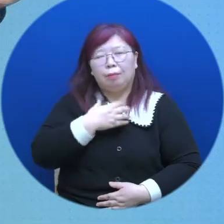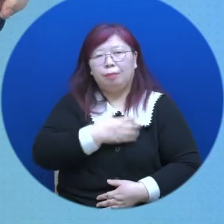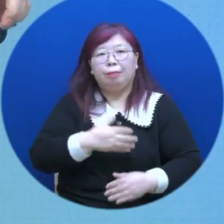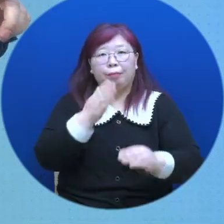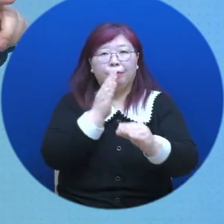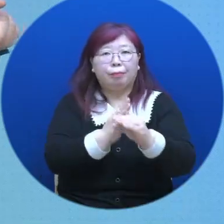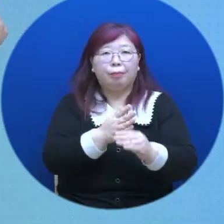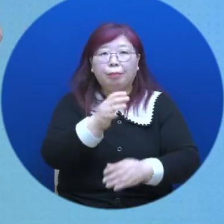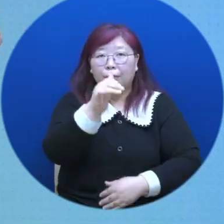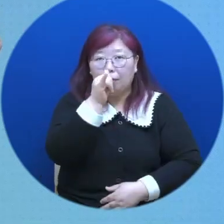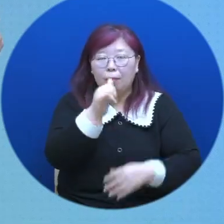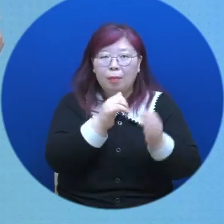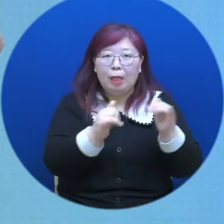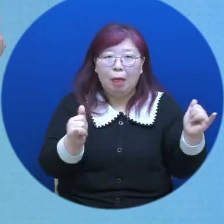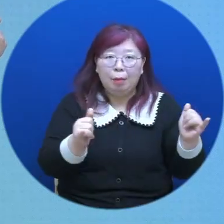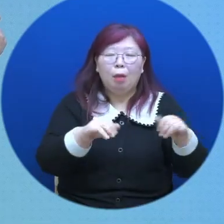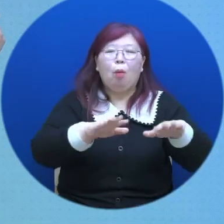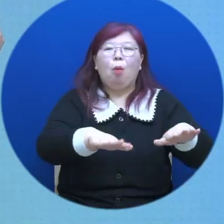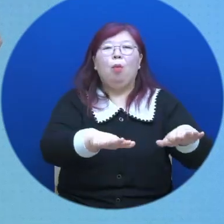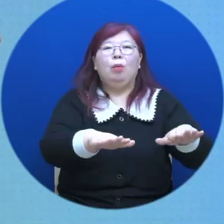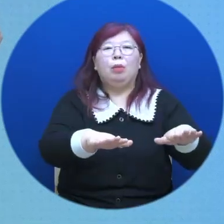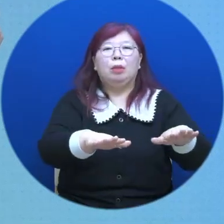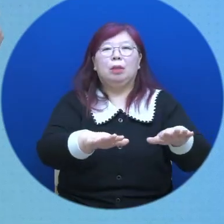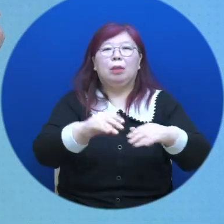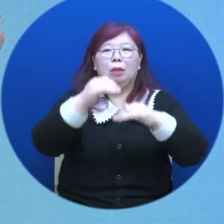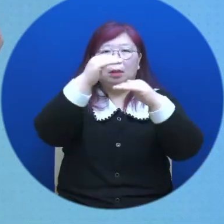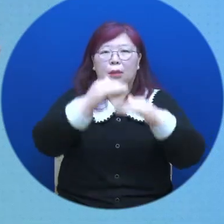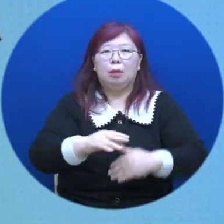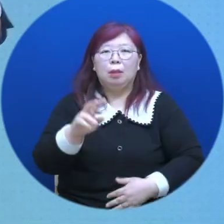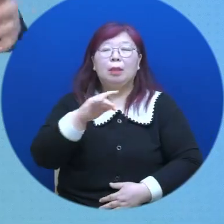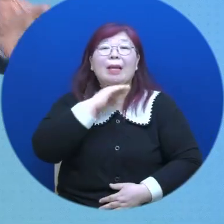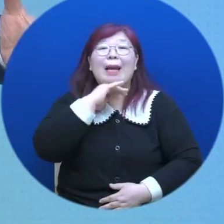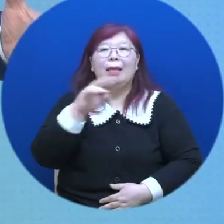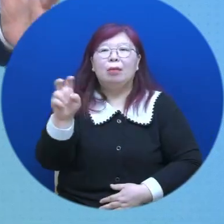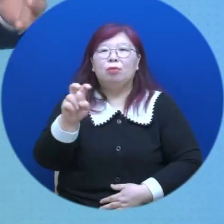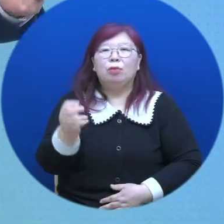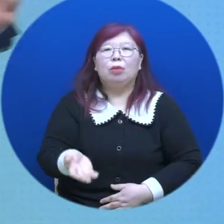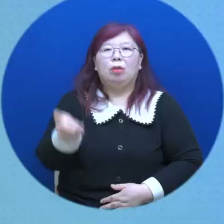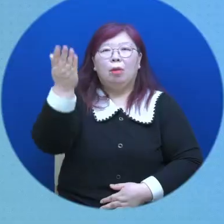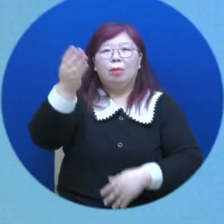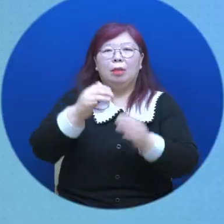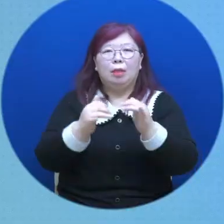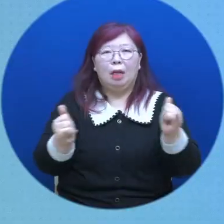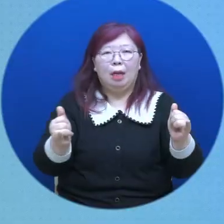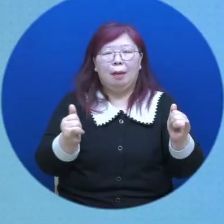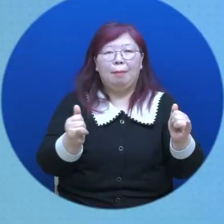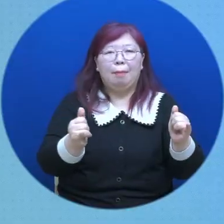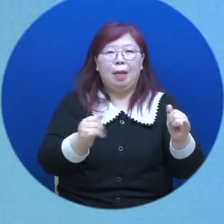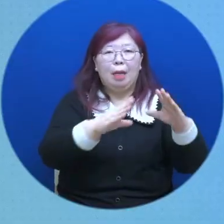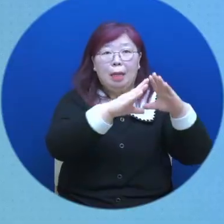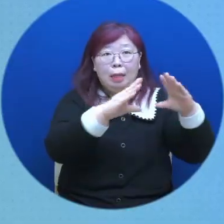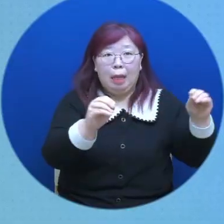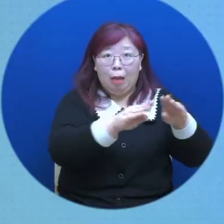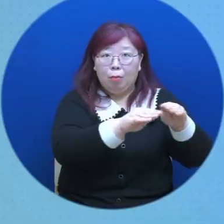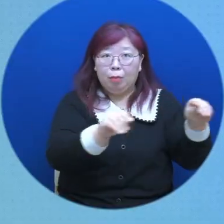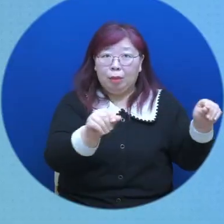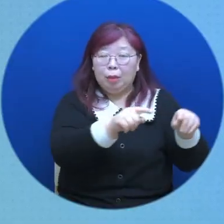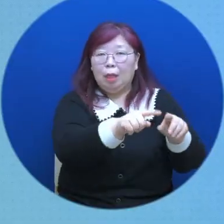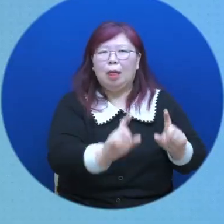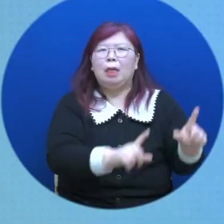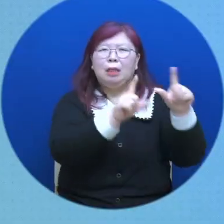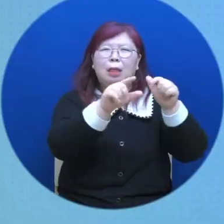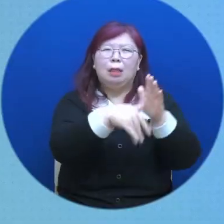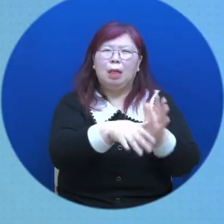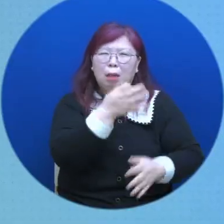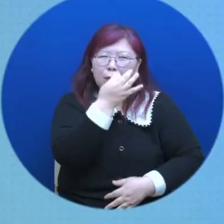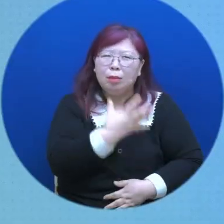오늘 본문에 계수하다 20살 이상 된 남자들의 애굽에서의 삶이었다. 이것을 우리에게